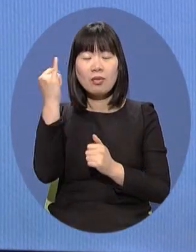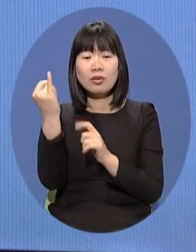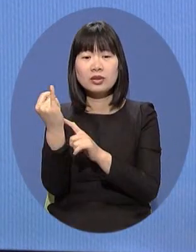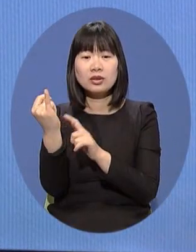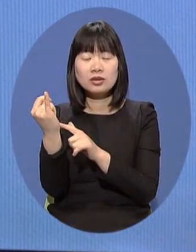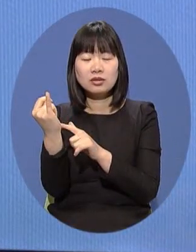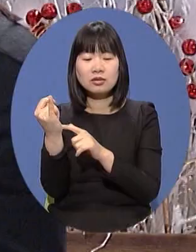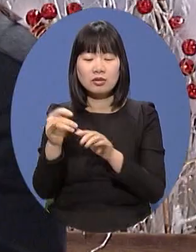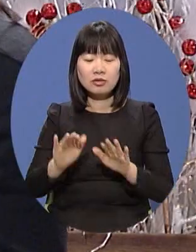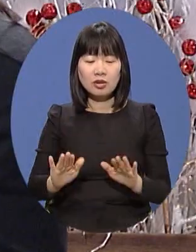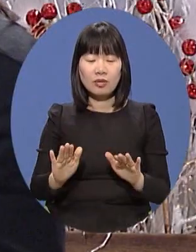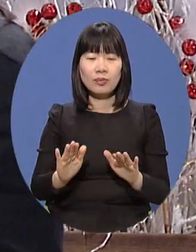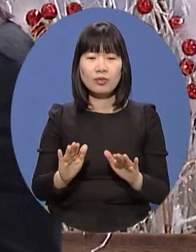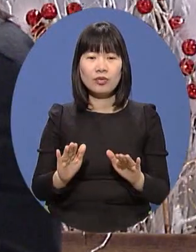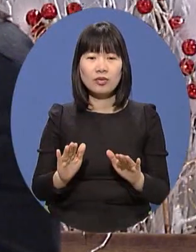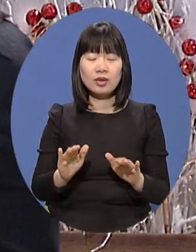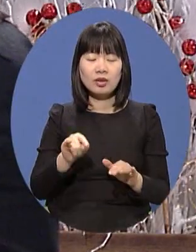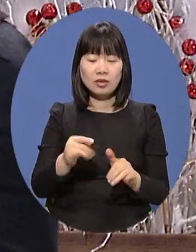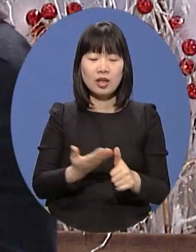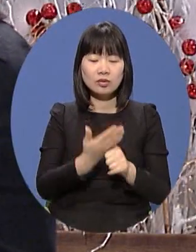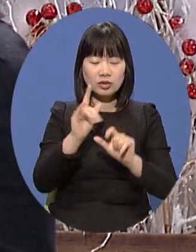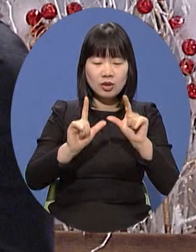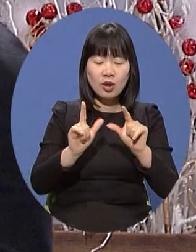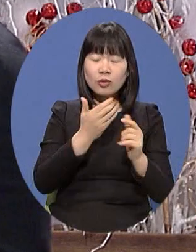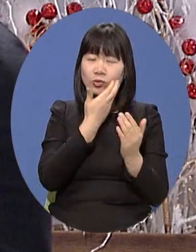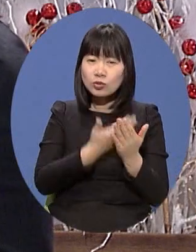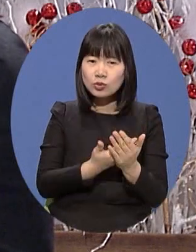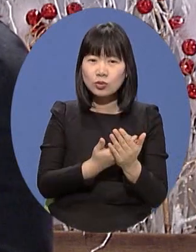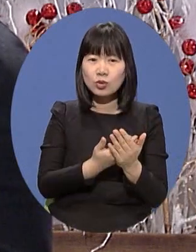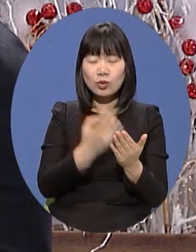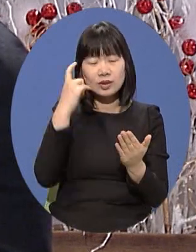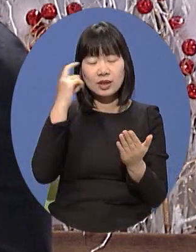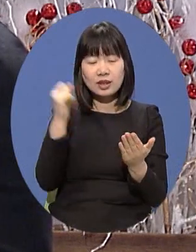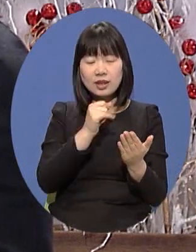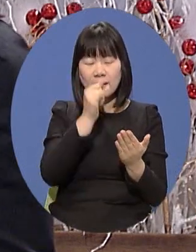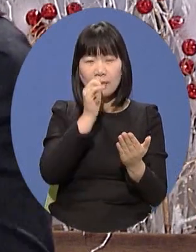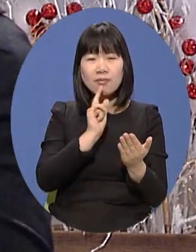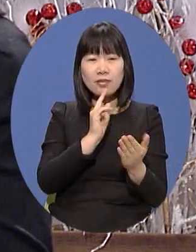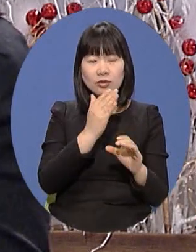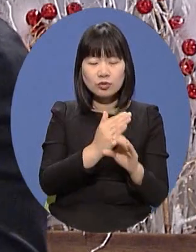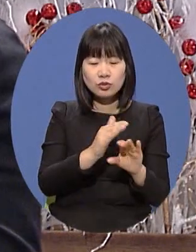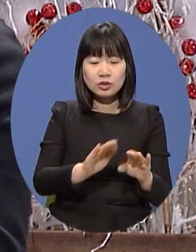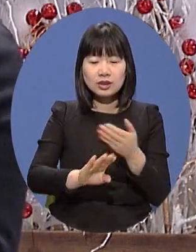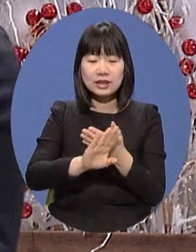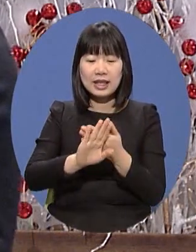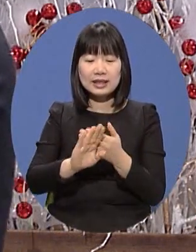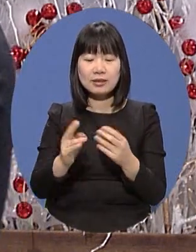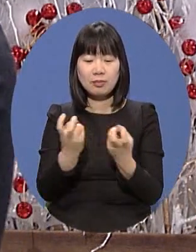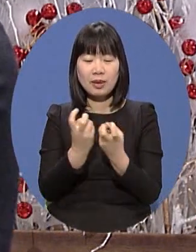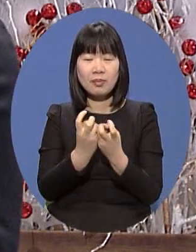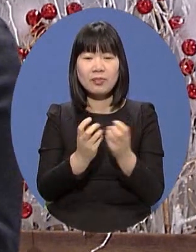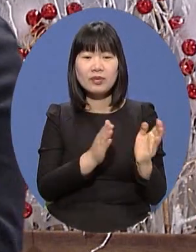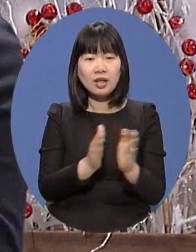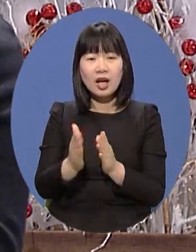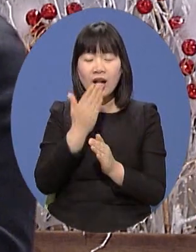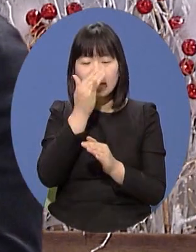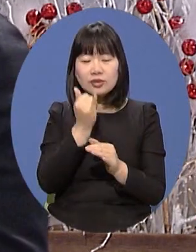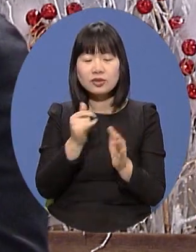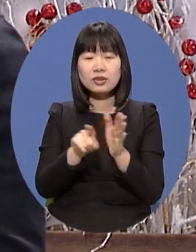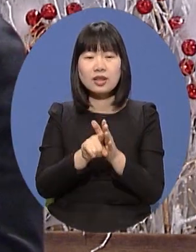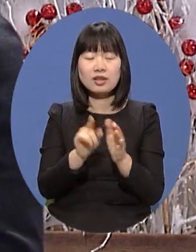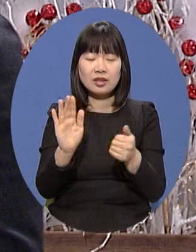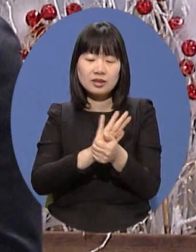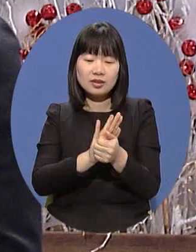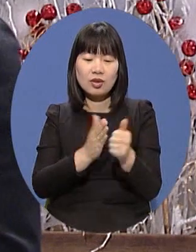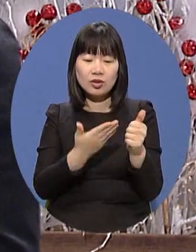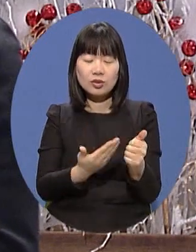어머님께서 그래서 이런 것이 양육 태도가 굉장히 중요하다 이렇게 이야기하고 있고 이럴 때 이런 다른 책략을 마련할 수 있게끔